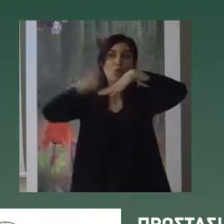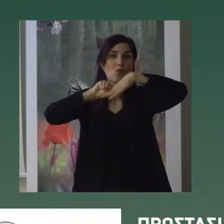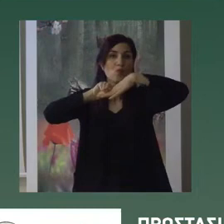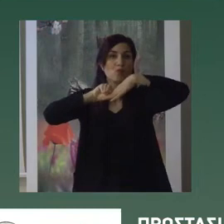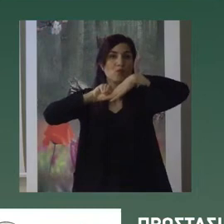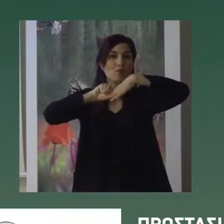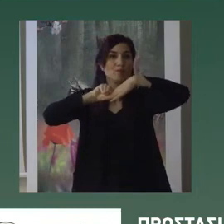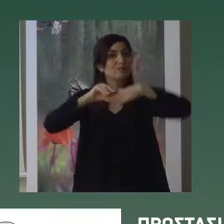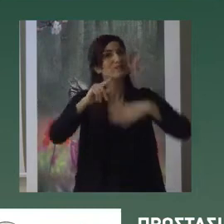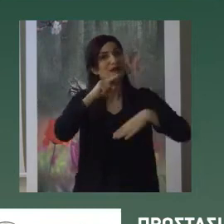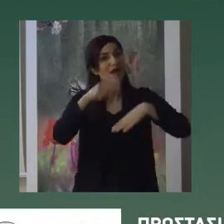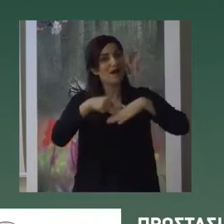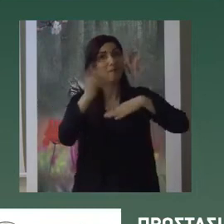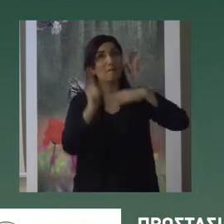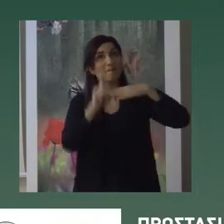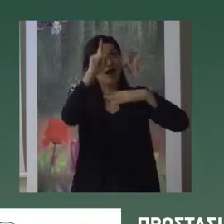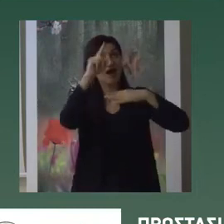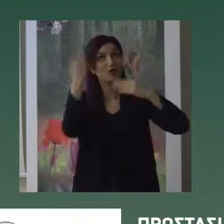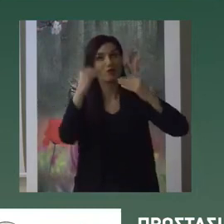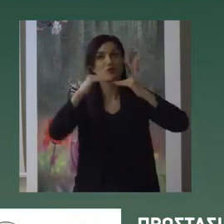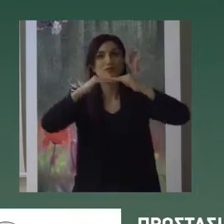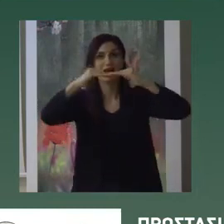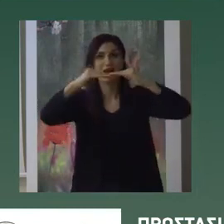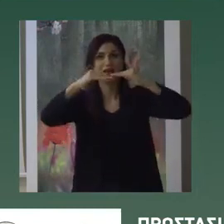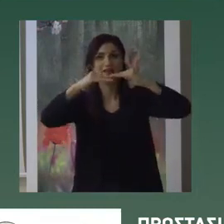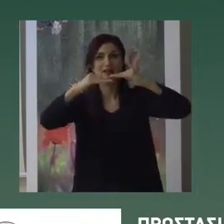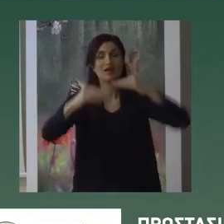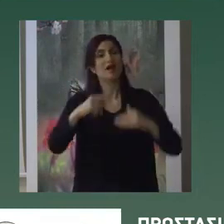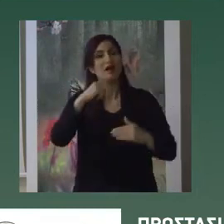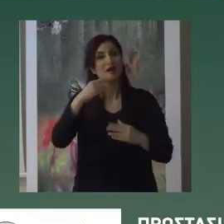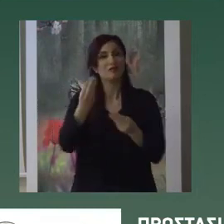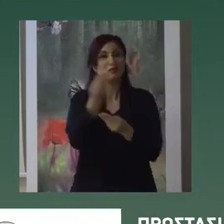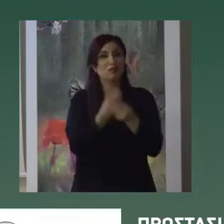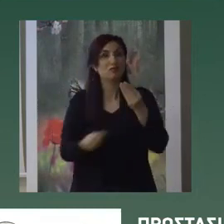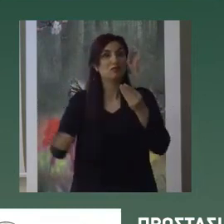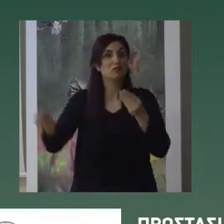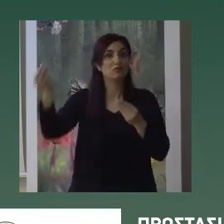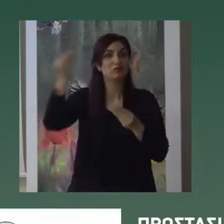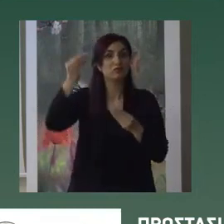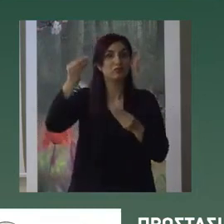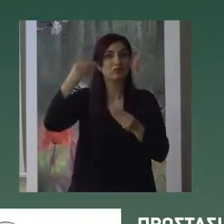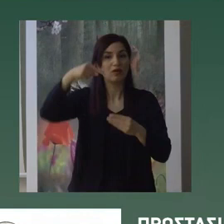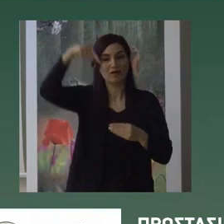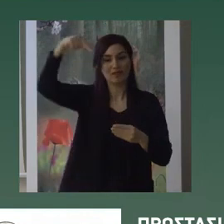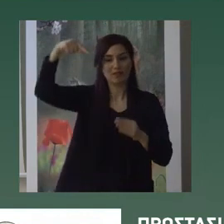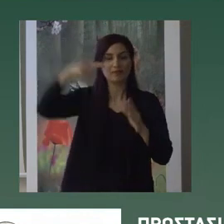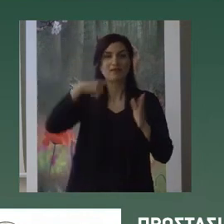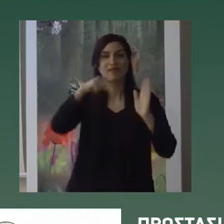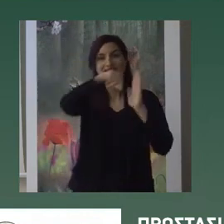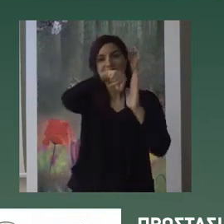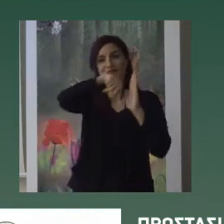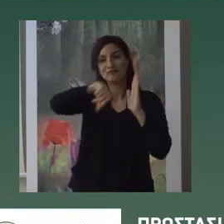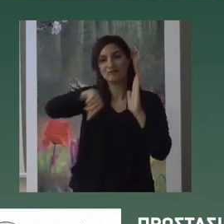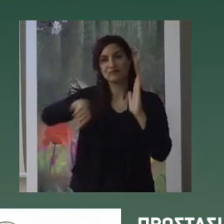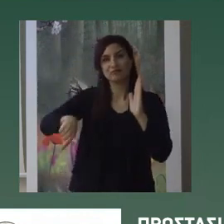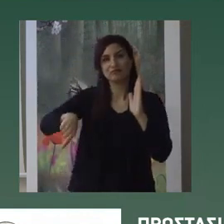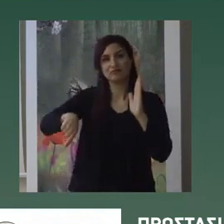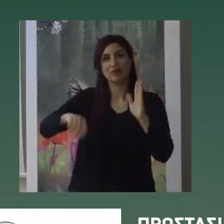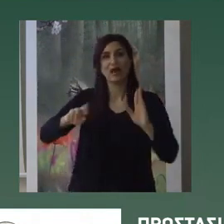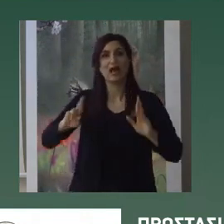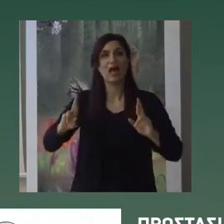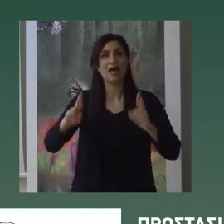είναι λογικό γιατί έχει περισσότερη ακτινοβολία. Γιατί η καμπύλη πάει κάτω από το 0, σημαίνει ότι δεν χρειάζεται πια ενέργεια από το σύστημα,